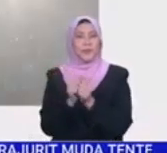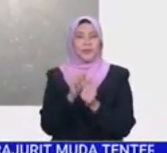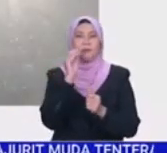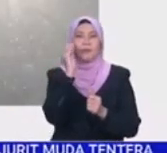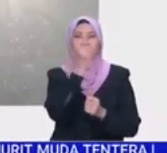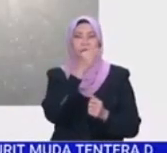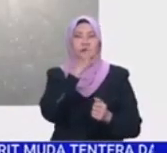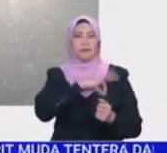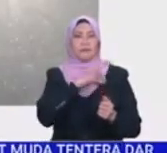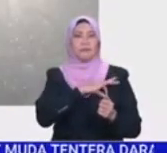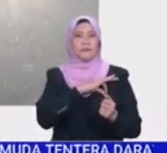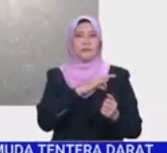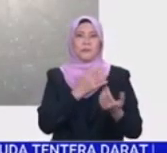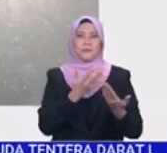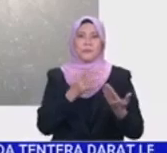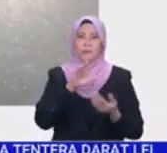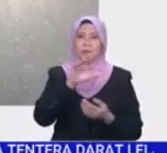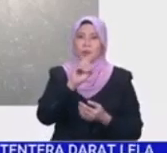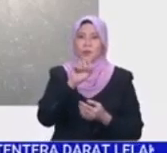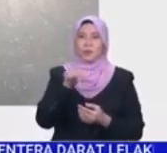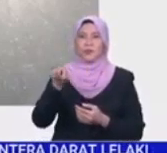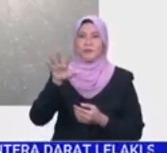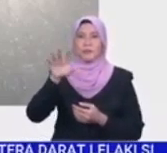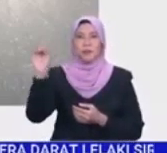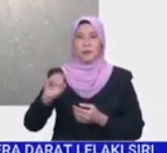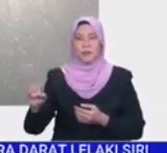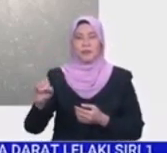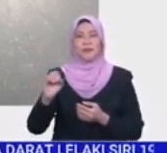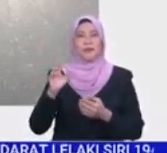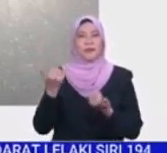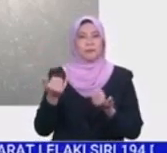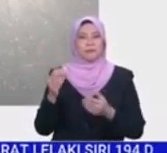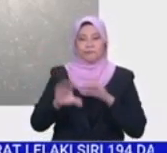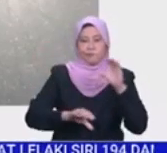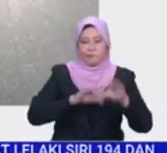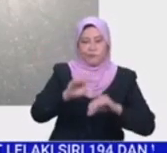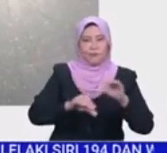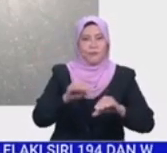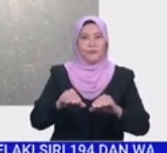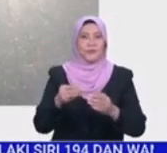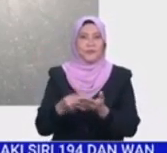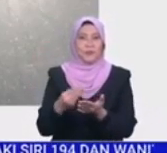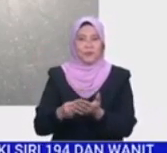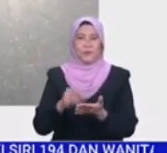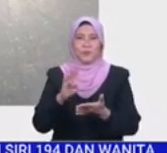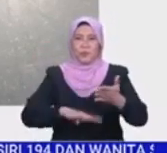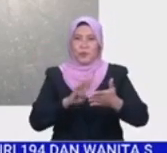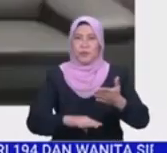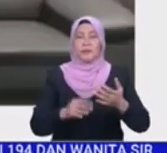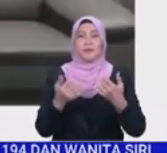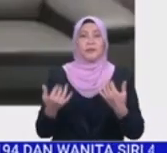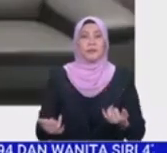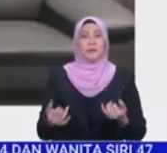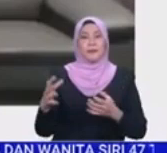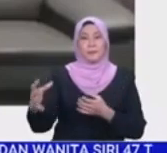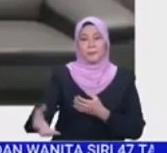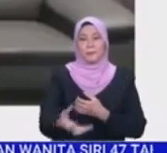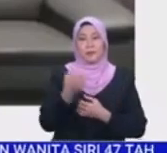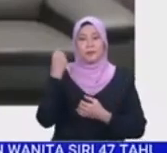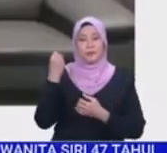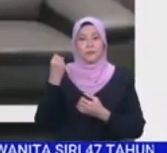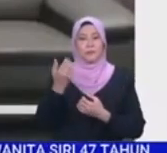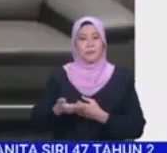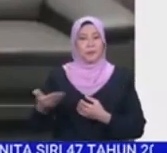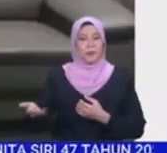komisen 0.2% bergantung jumlah pertaruhan daripada pelanggan. Turut dirampas pelbagai peralatan kegiatan